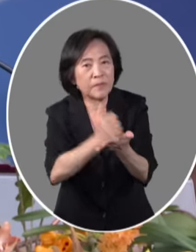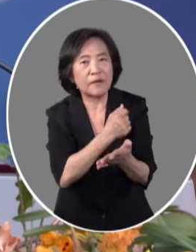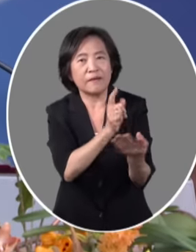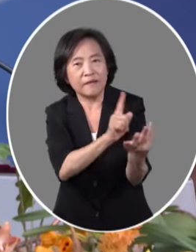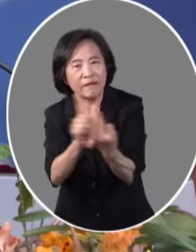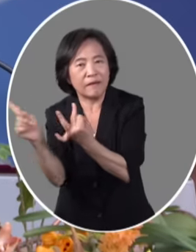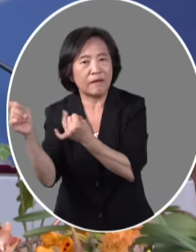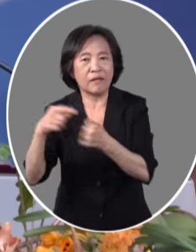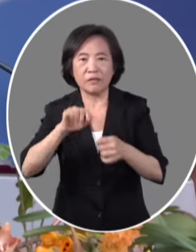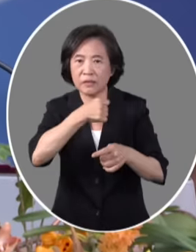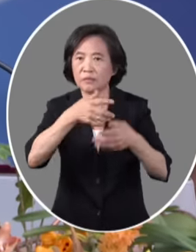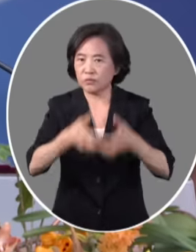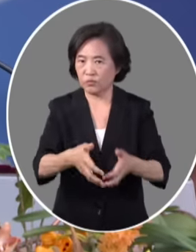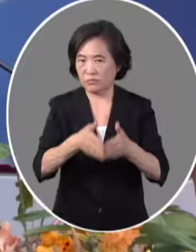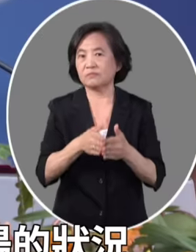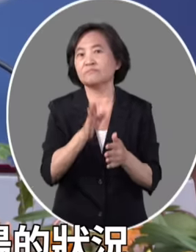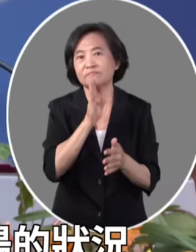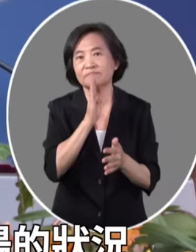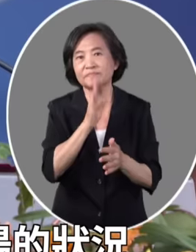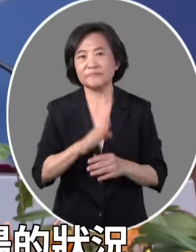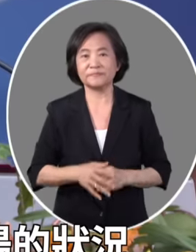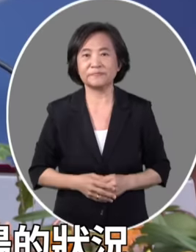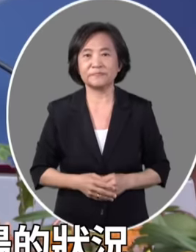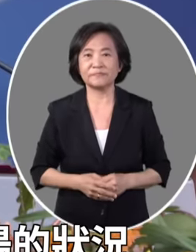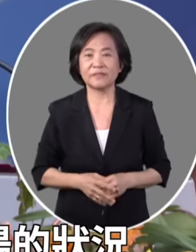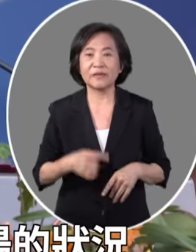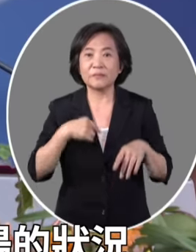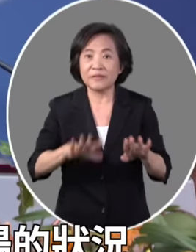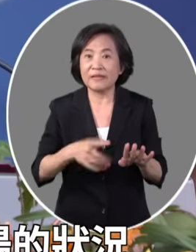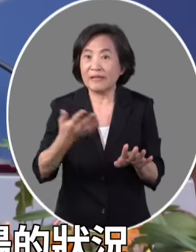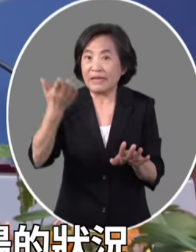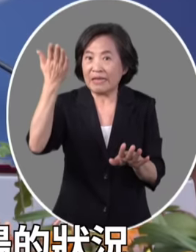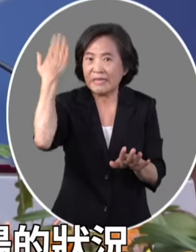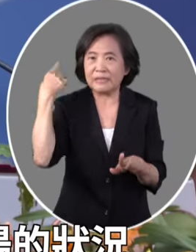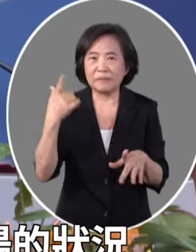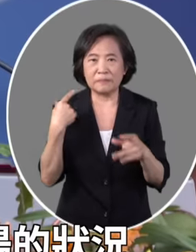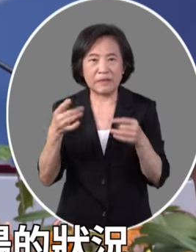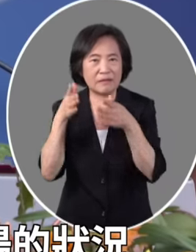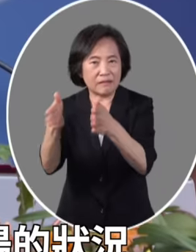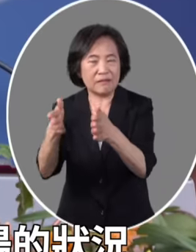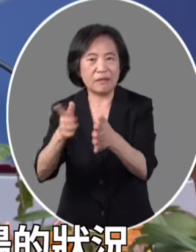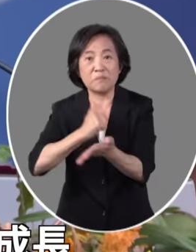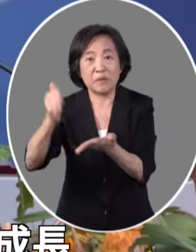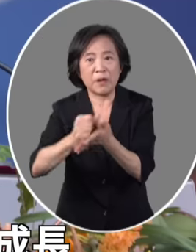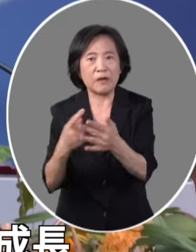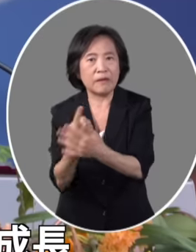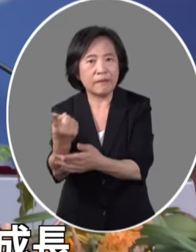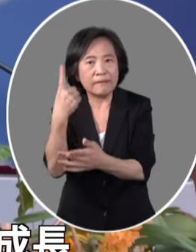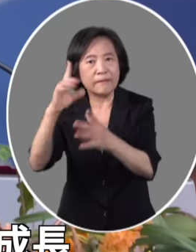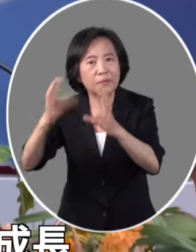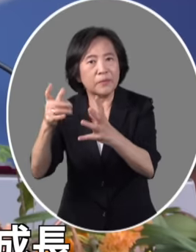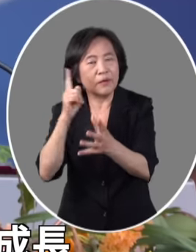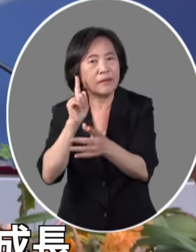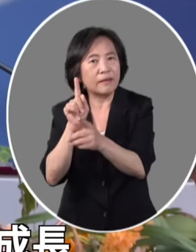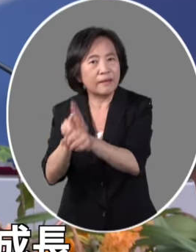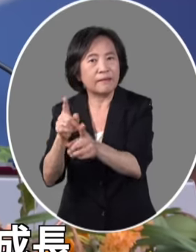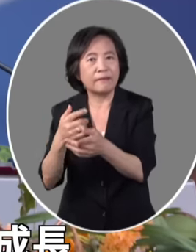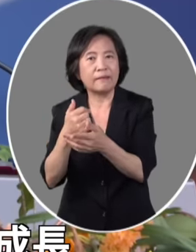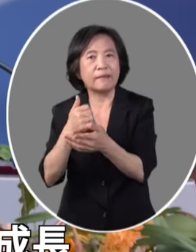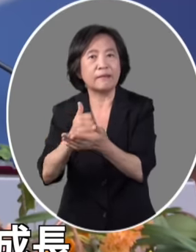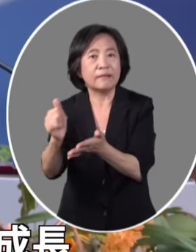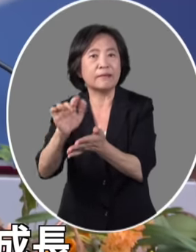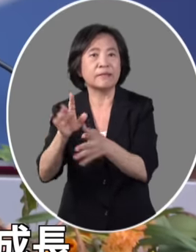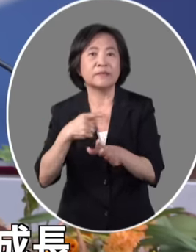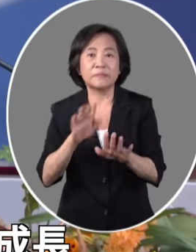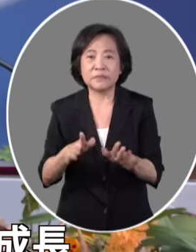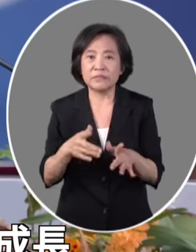色。因此我们也翻转了过去依赖单一市场的状况，我们对美国的出口金